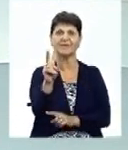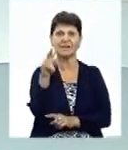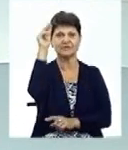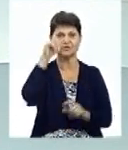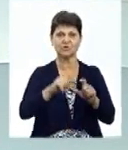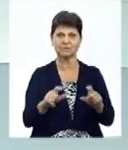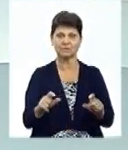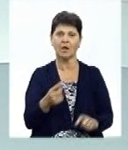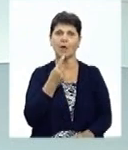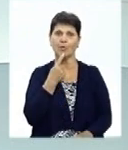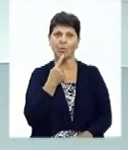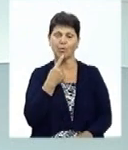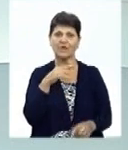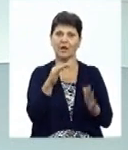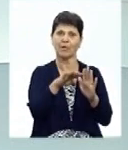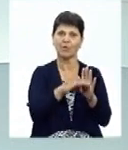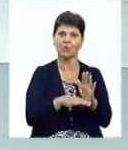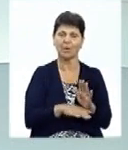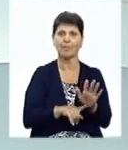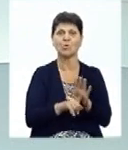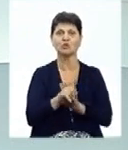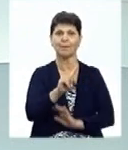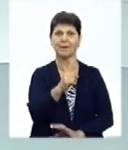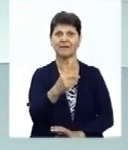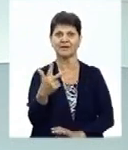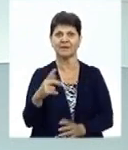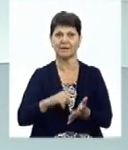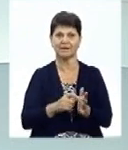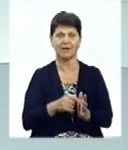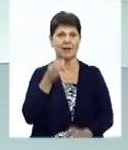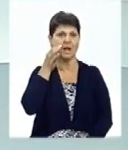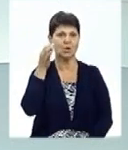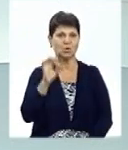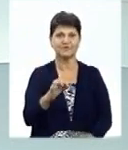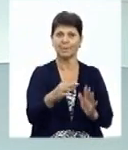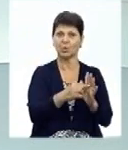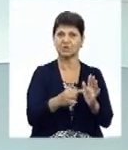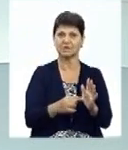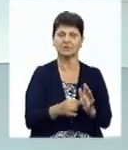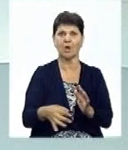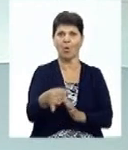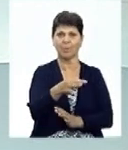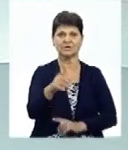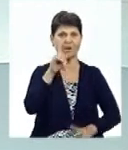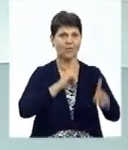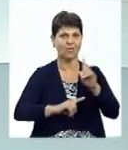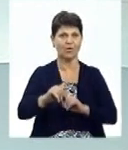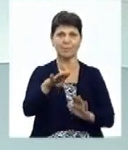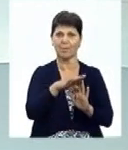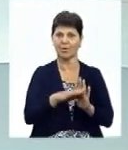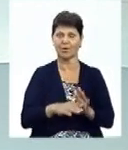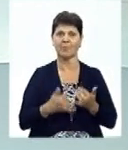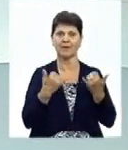закладів. Опробовували нову програму вчителі початкових класів. Власним досвідом вони поділились під час обласного форуму, в рамках якого